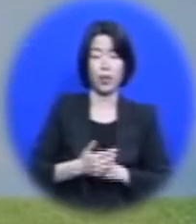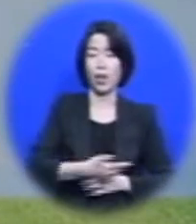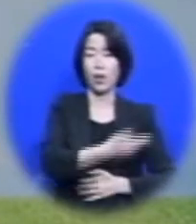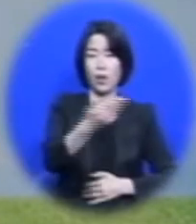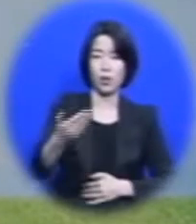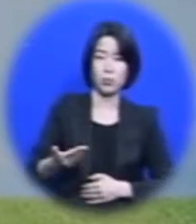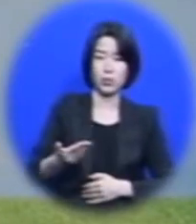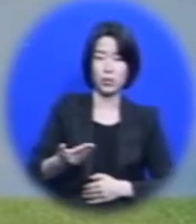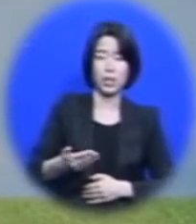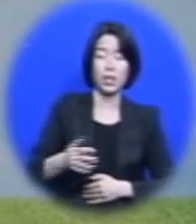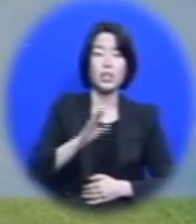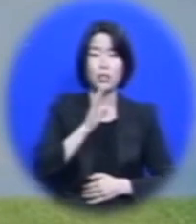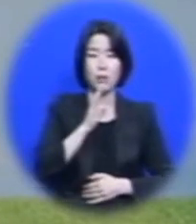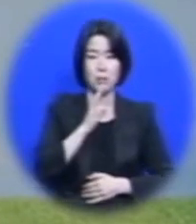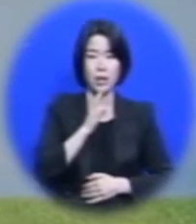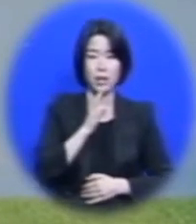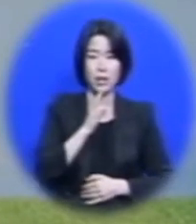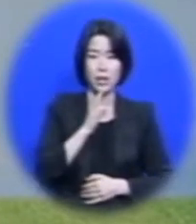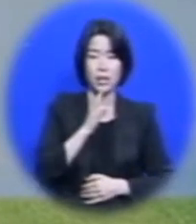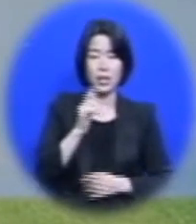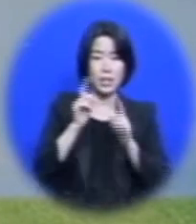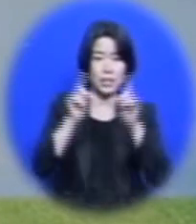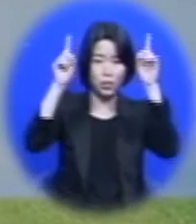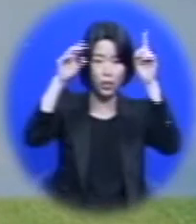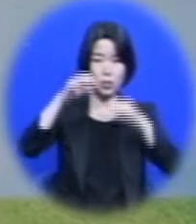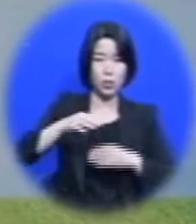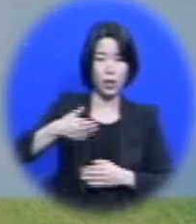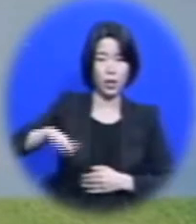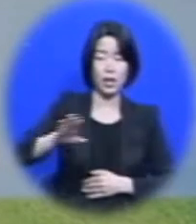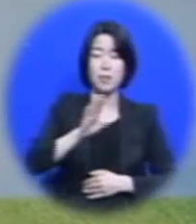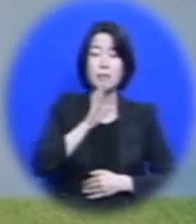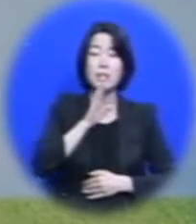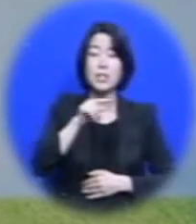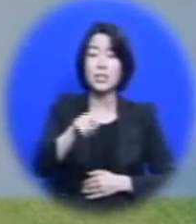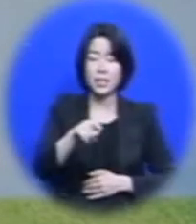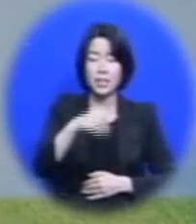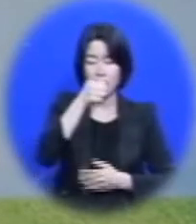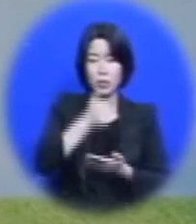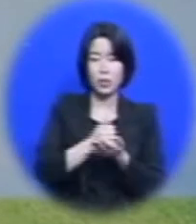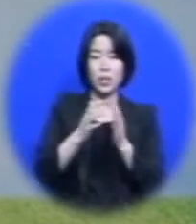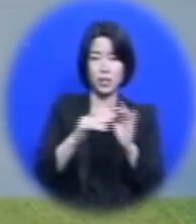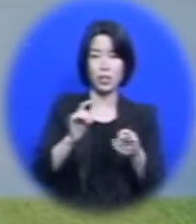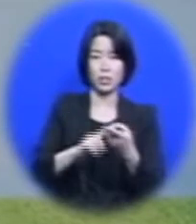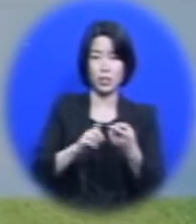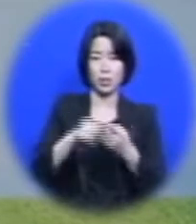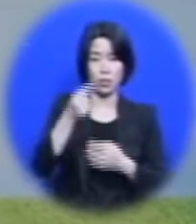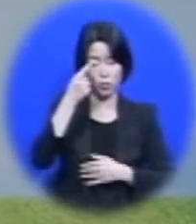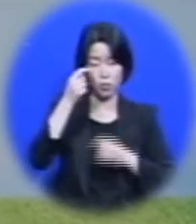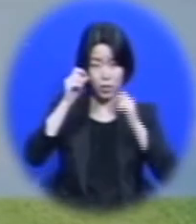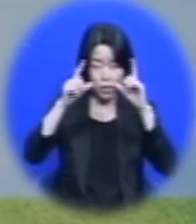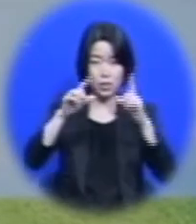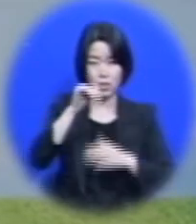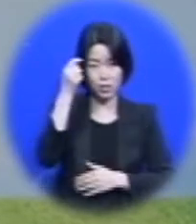여러분들은 여러분이 정말 지옥에 갈 그 바로 그 죄인이라는 사실에 대해서 눈이